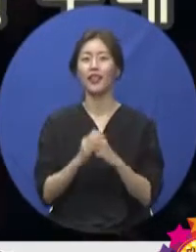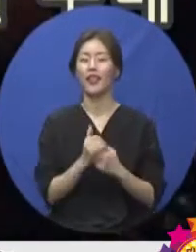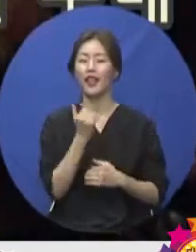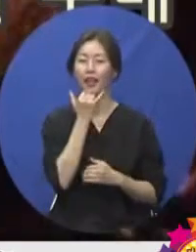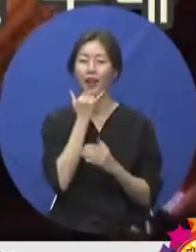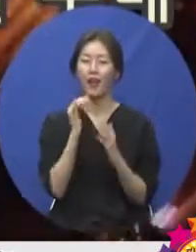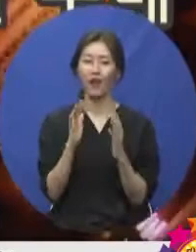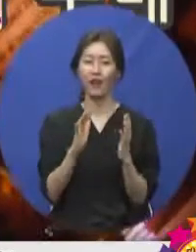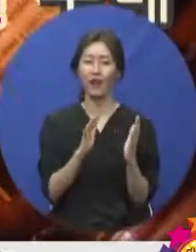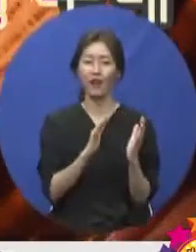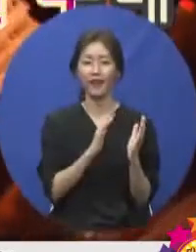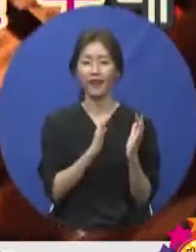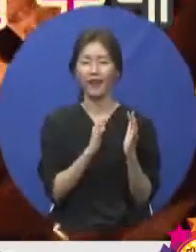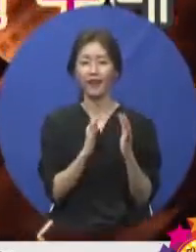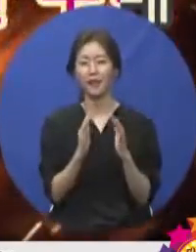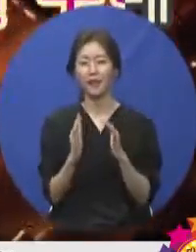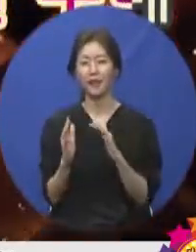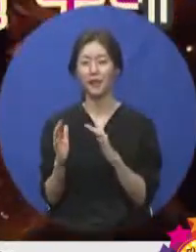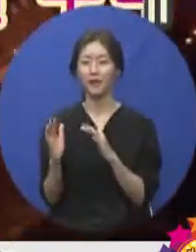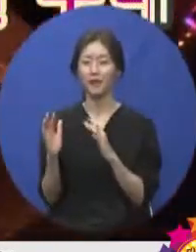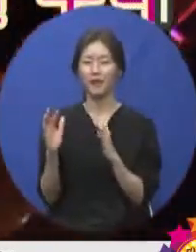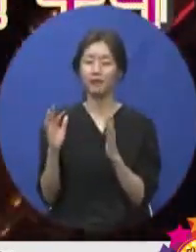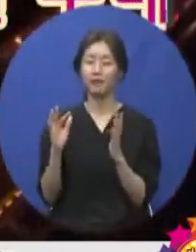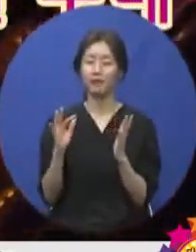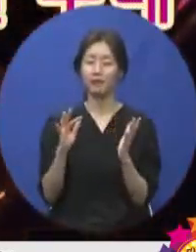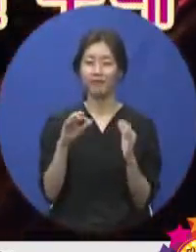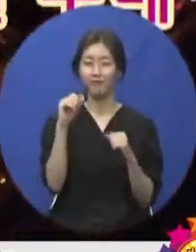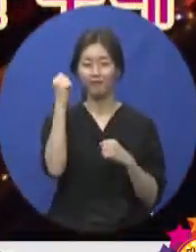억수가 춤을 추네